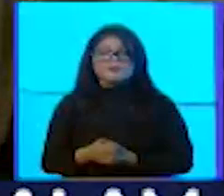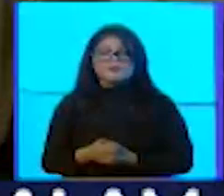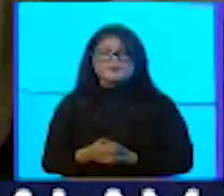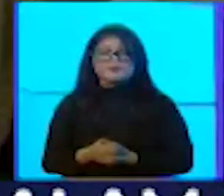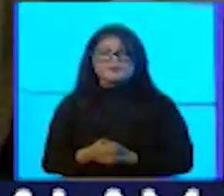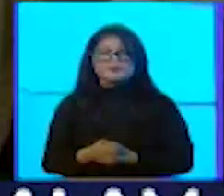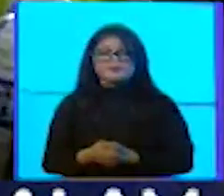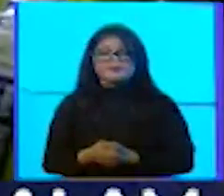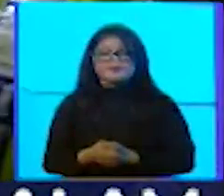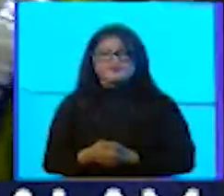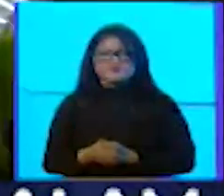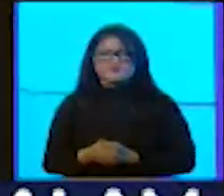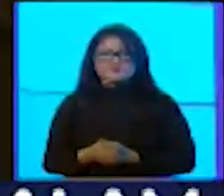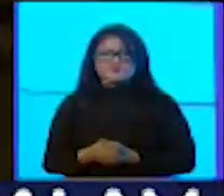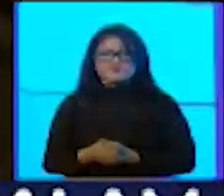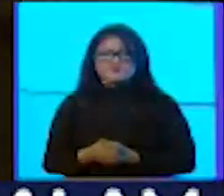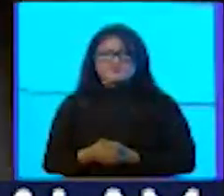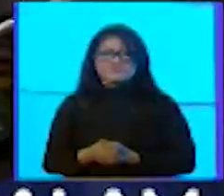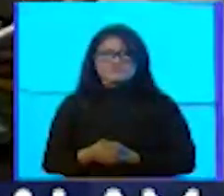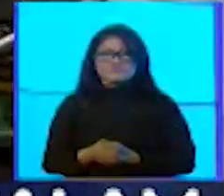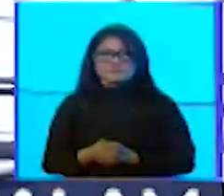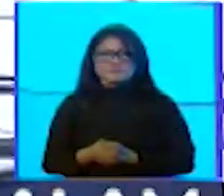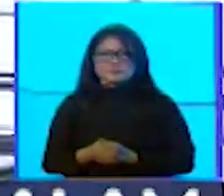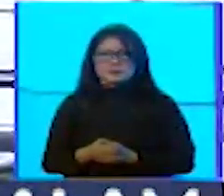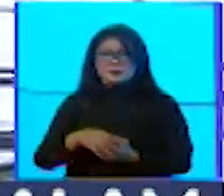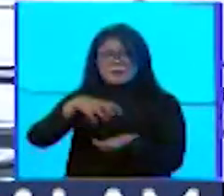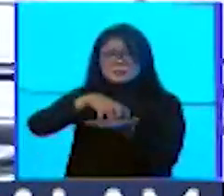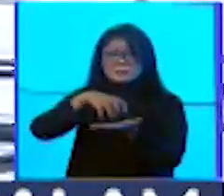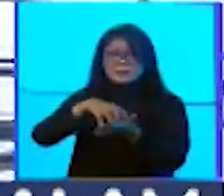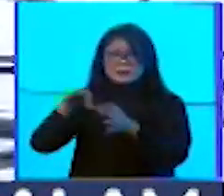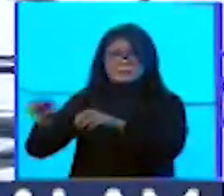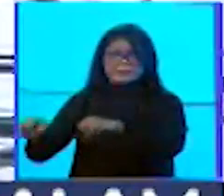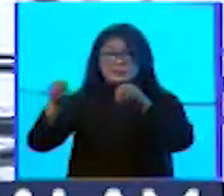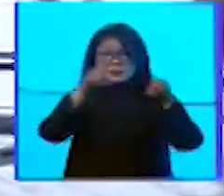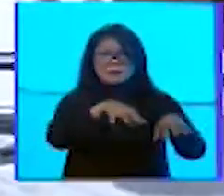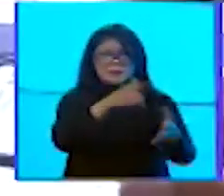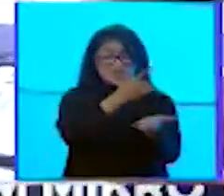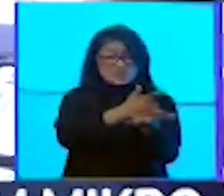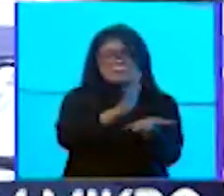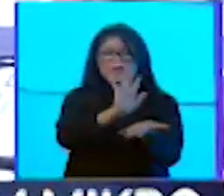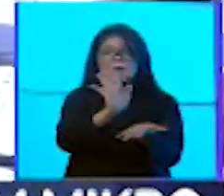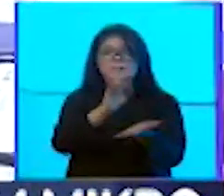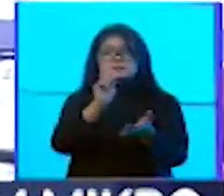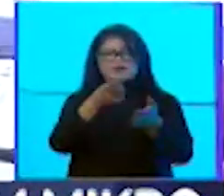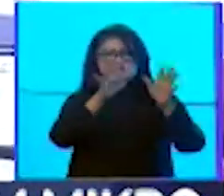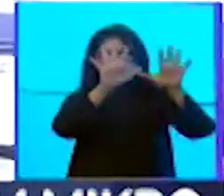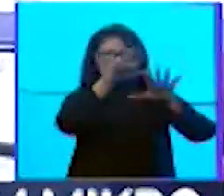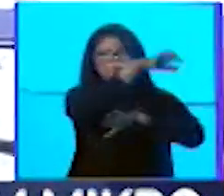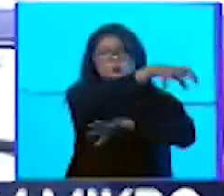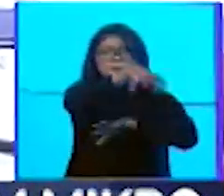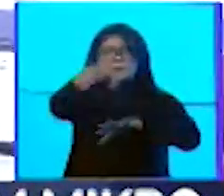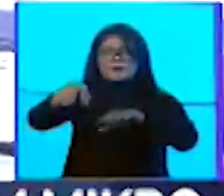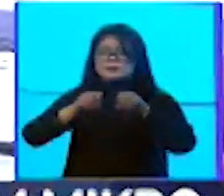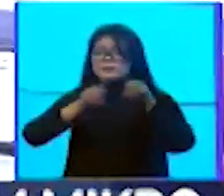Vaksinasi COVID-19 gratis secara keliling ini akan dilanjutkan berpindah-pindah lokasi di 10 titik posko PPKM Mikro yang telah ditentukan